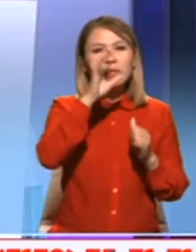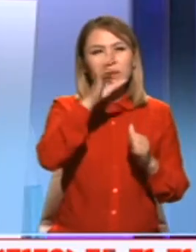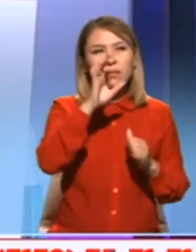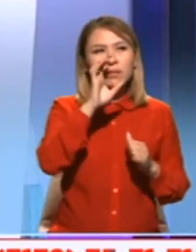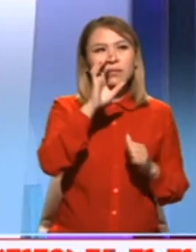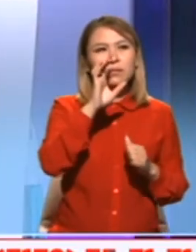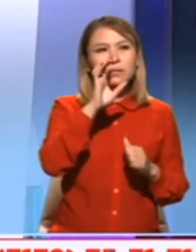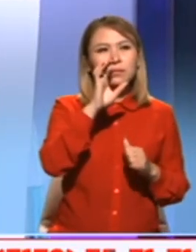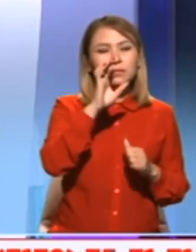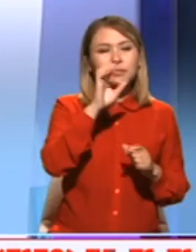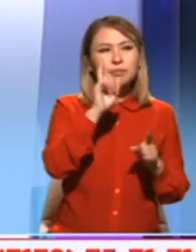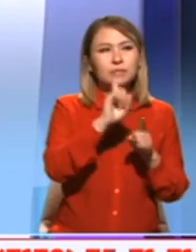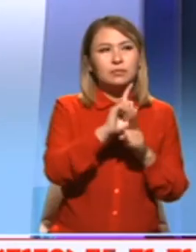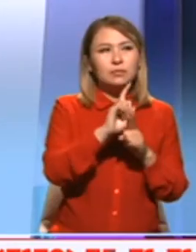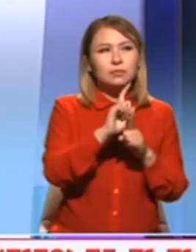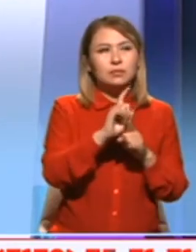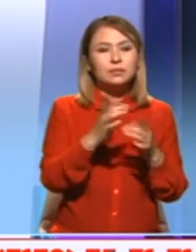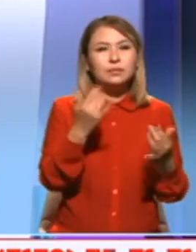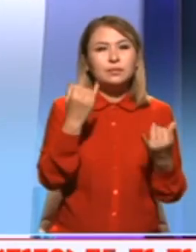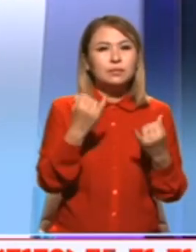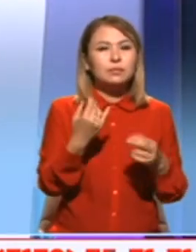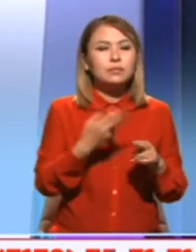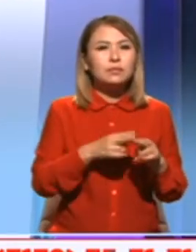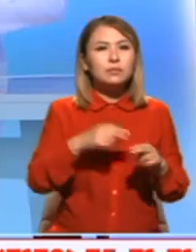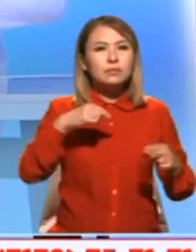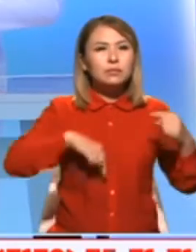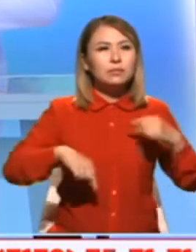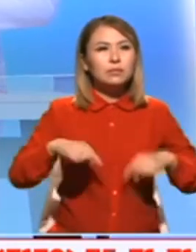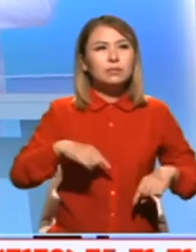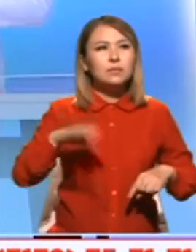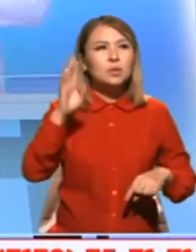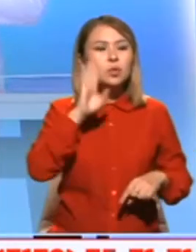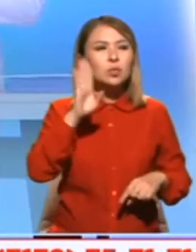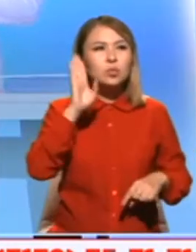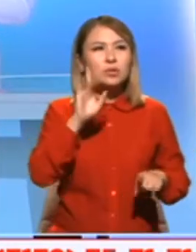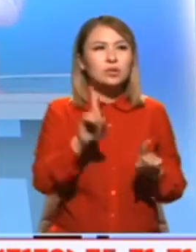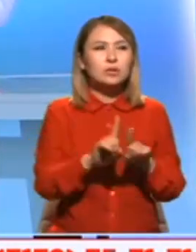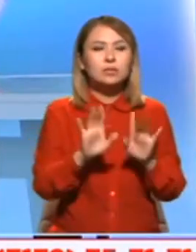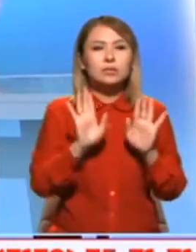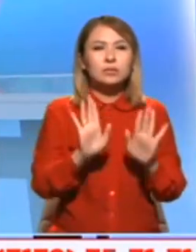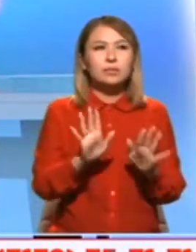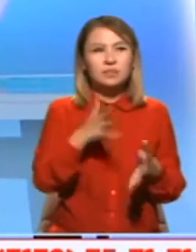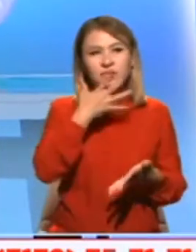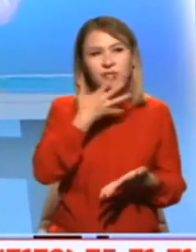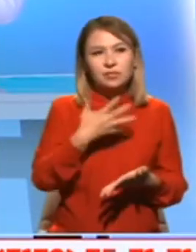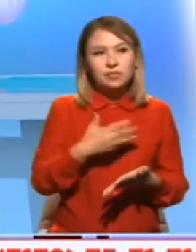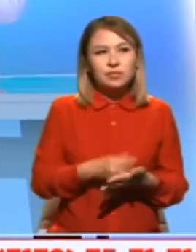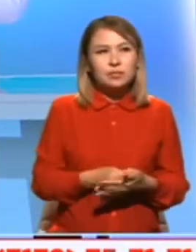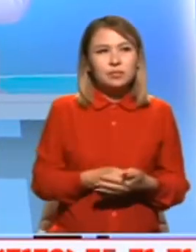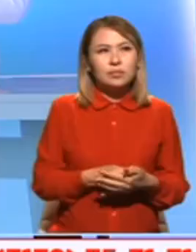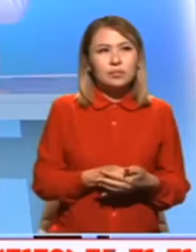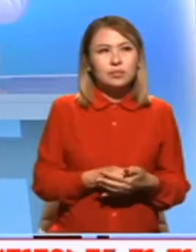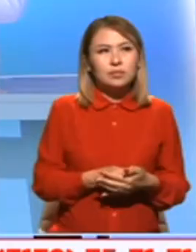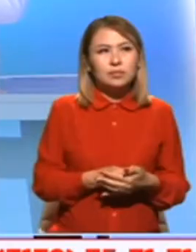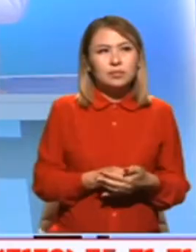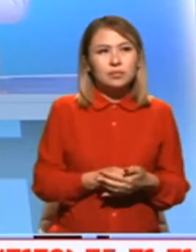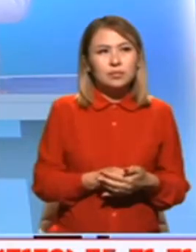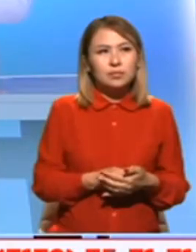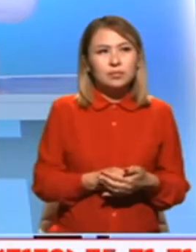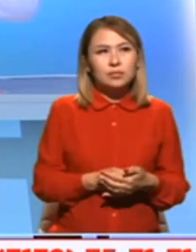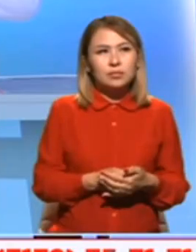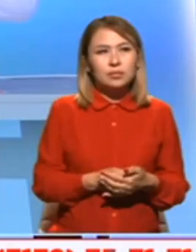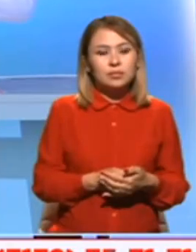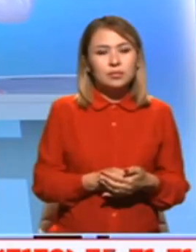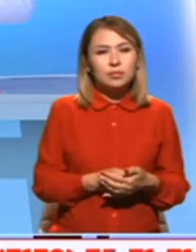Енді жаман әсеріне келетін болсақ, адам организмінде бізде судың құрамында тек қана өз судың H2O, яғни H2O-ның ғана өзі